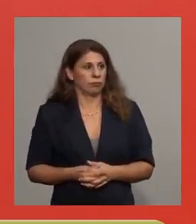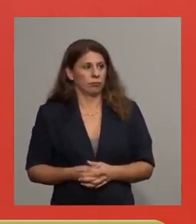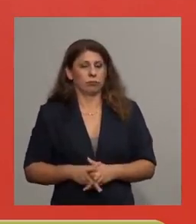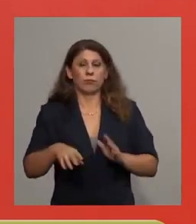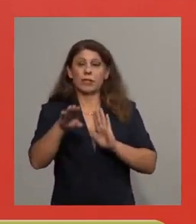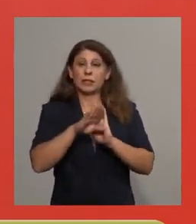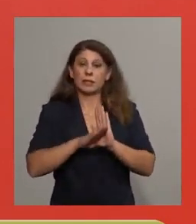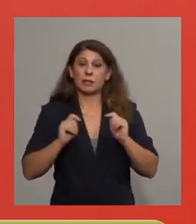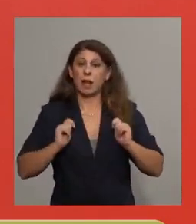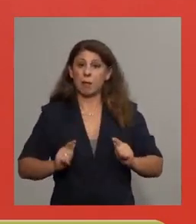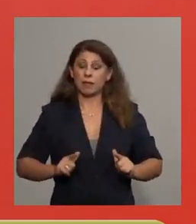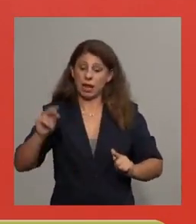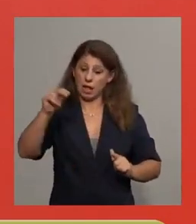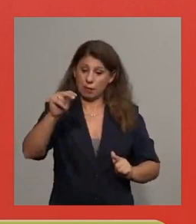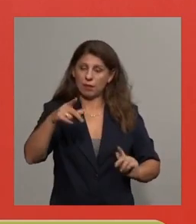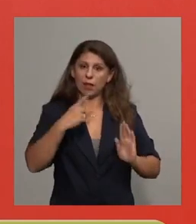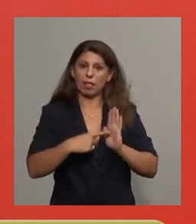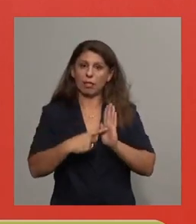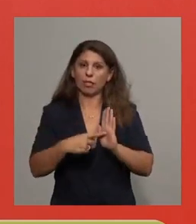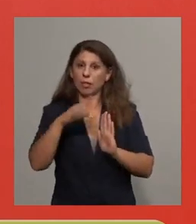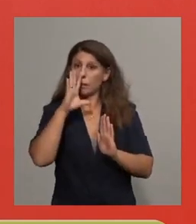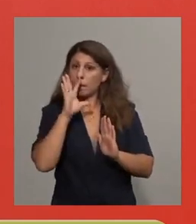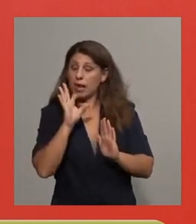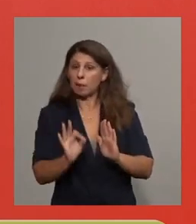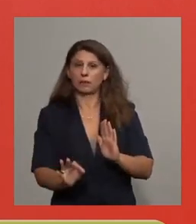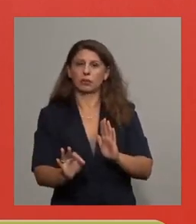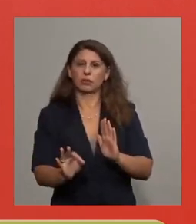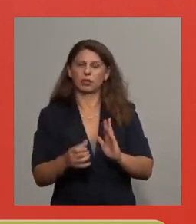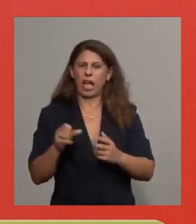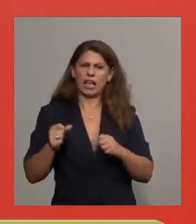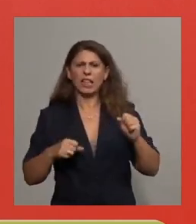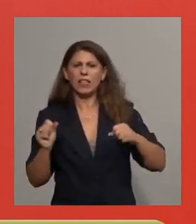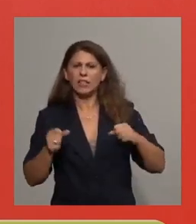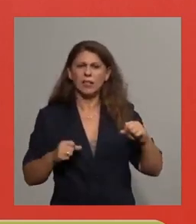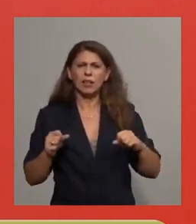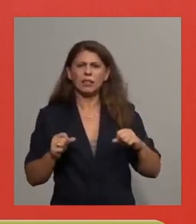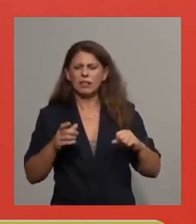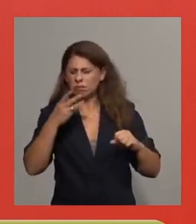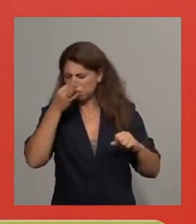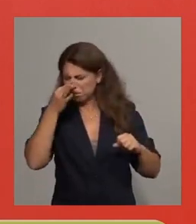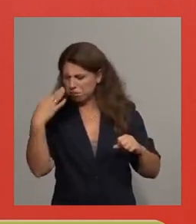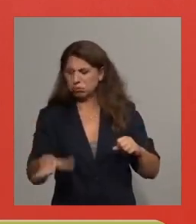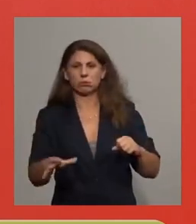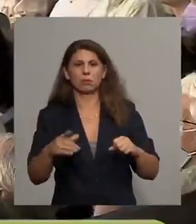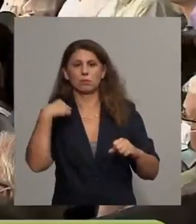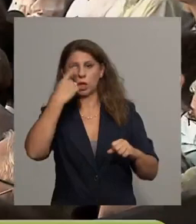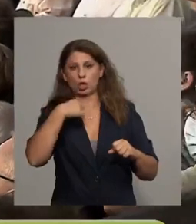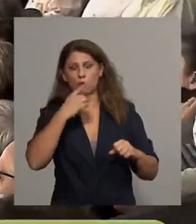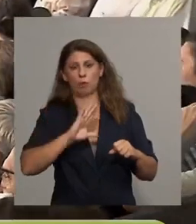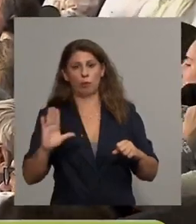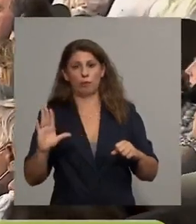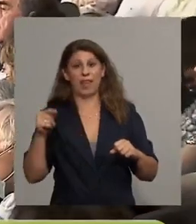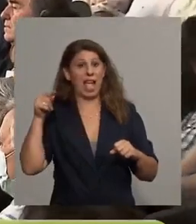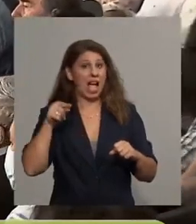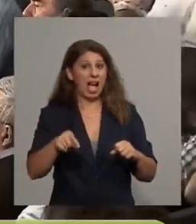καπιταλιστικής εκμετάλλευσης δείχνει το πραγματικό του, το αντιδραστικό, σάπιο πρόσωπο. Αυτή